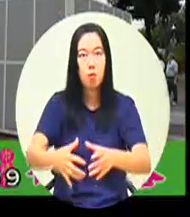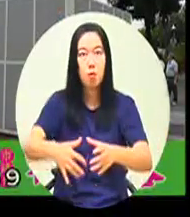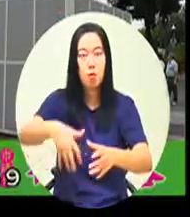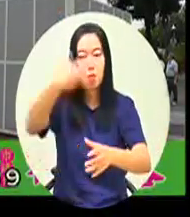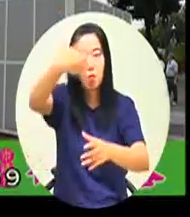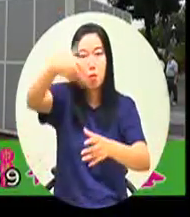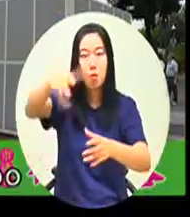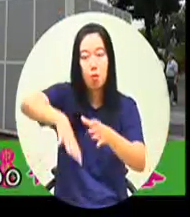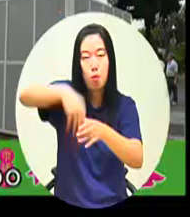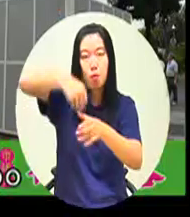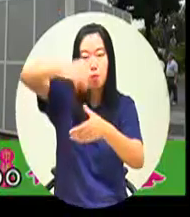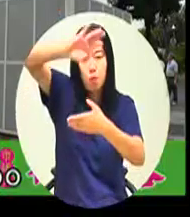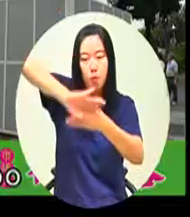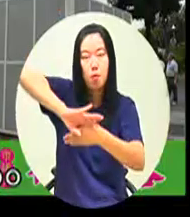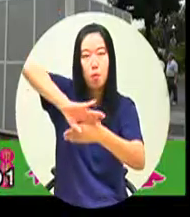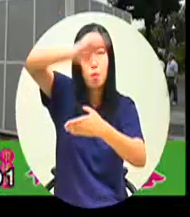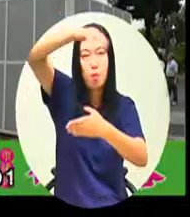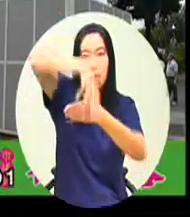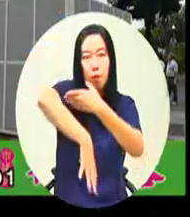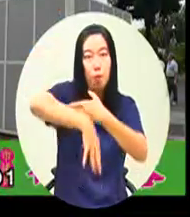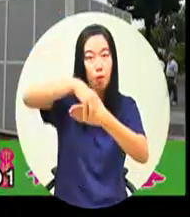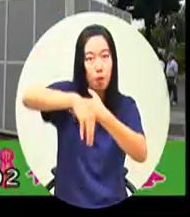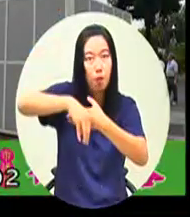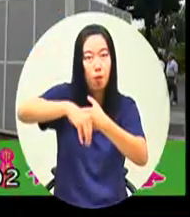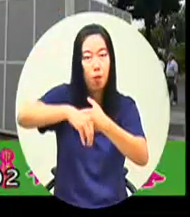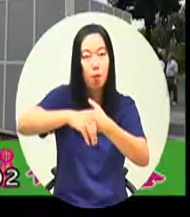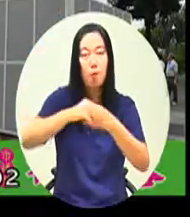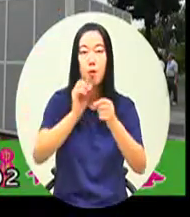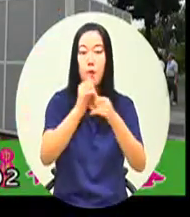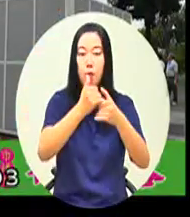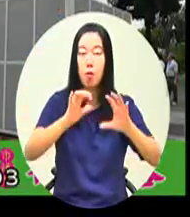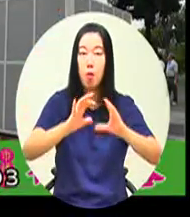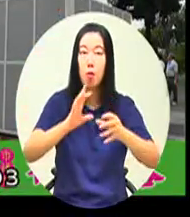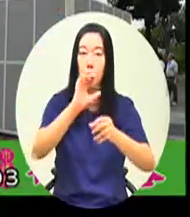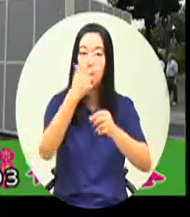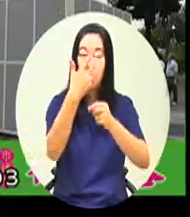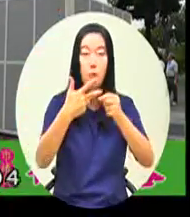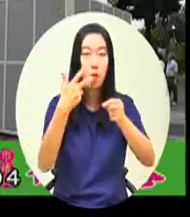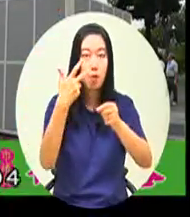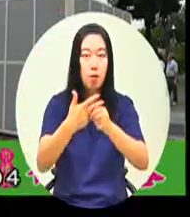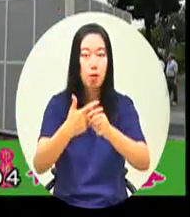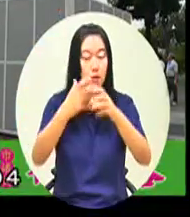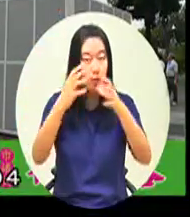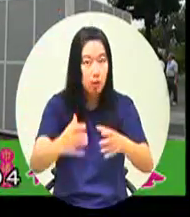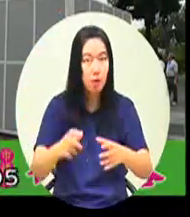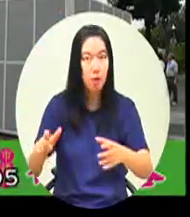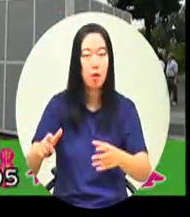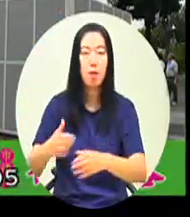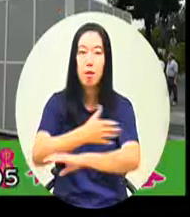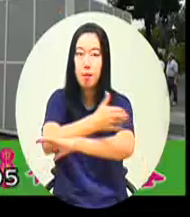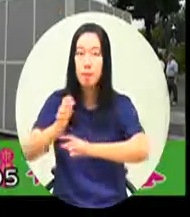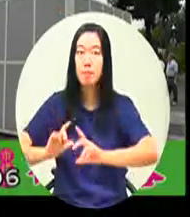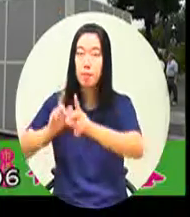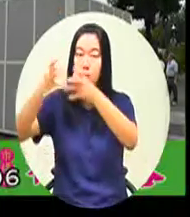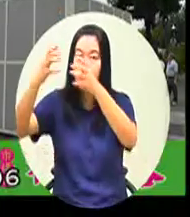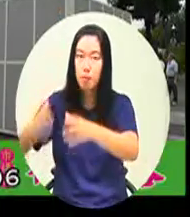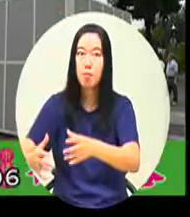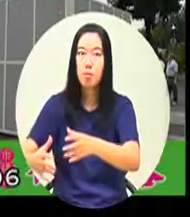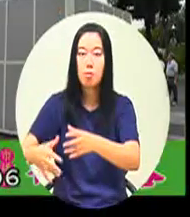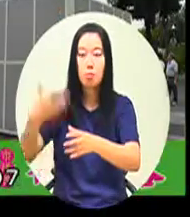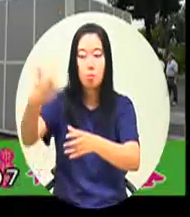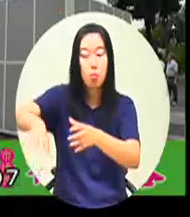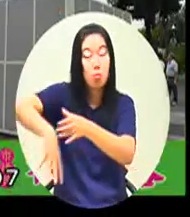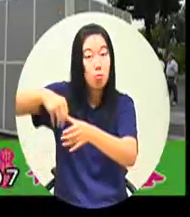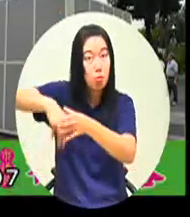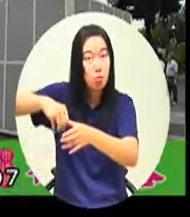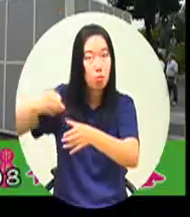水站在1997年新建，但镇东一街也设置沉水式的抽水站，